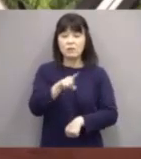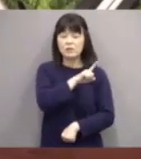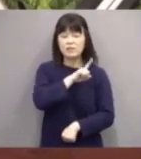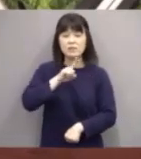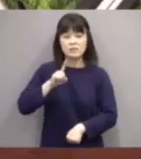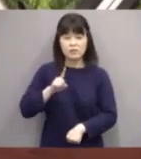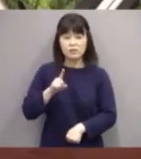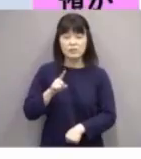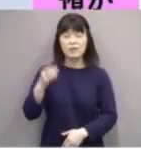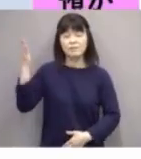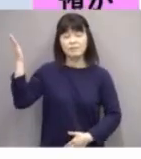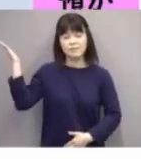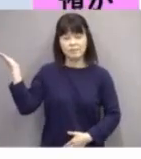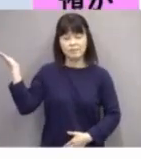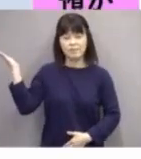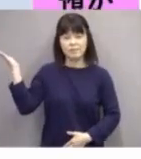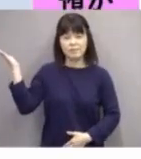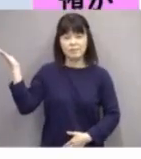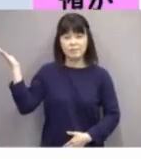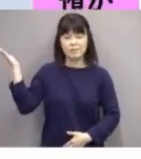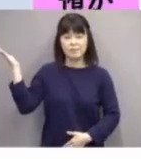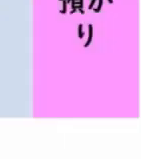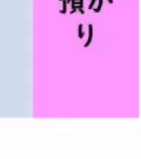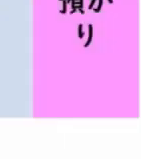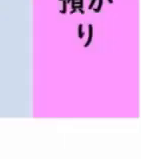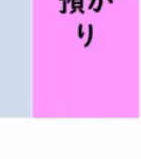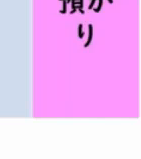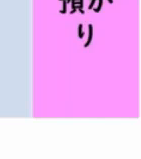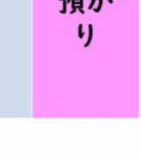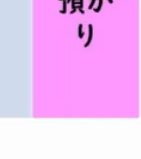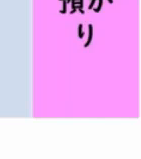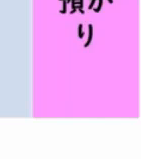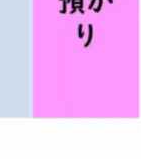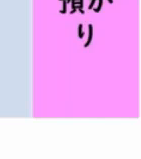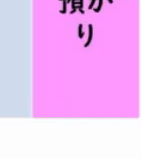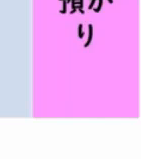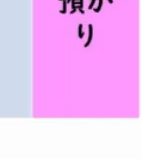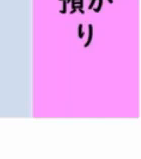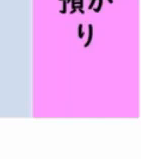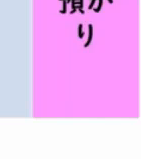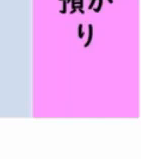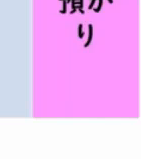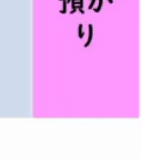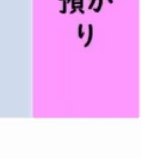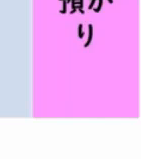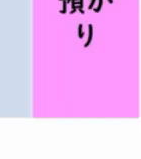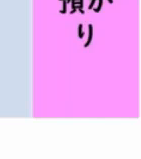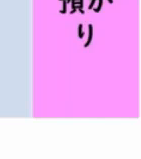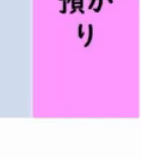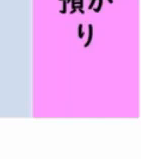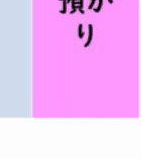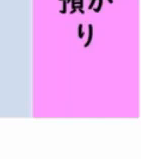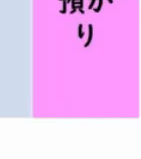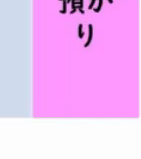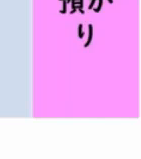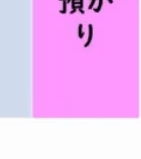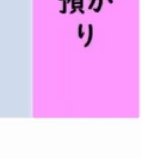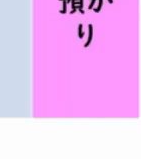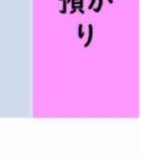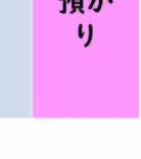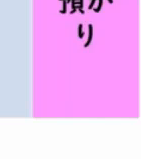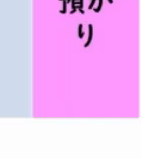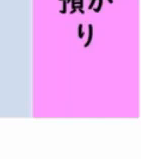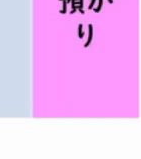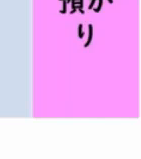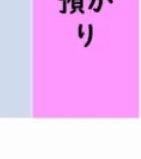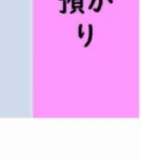表をご覧ください。青の部分、8時30分から14時30分が通常の時間になります